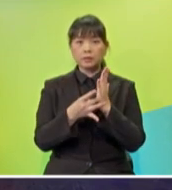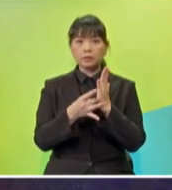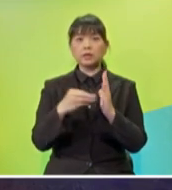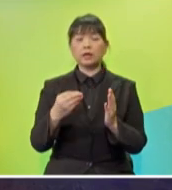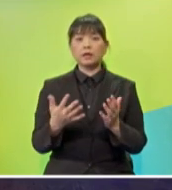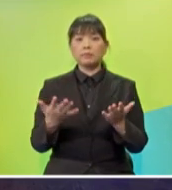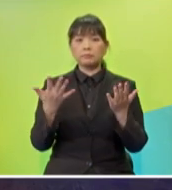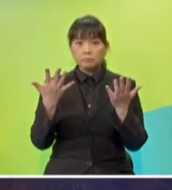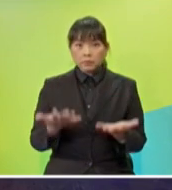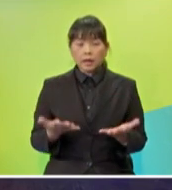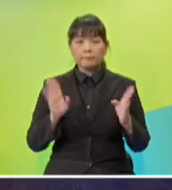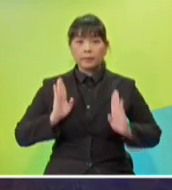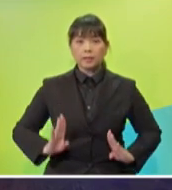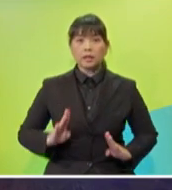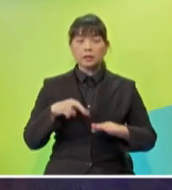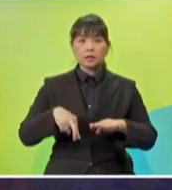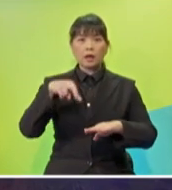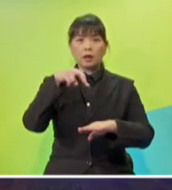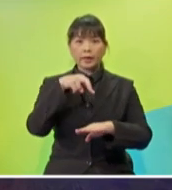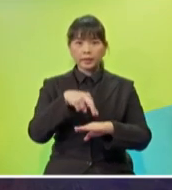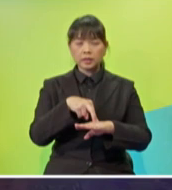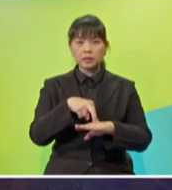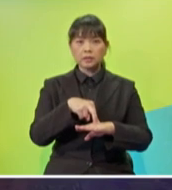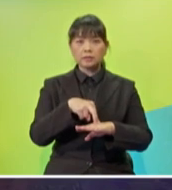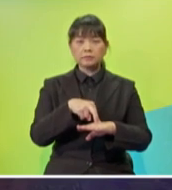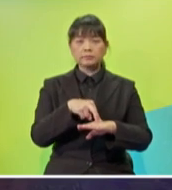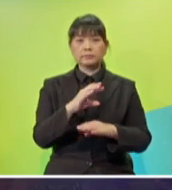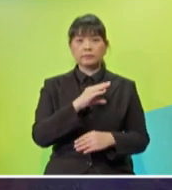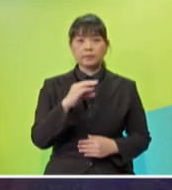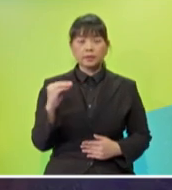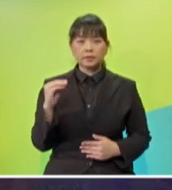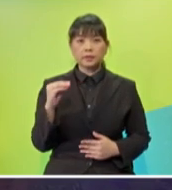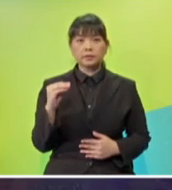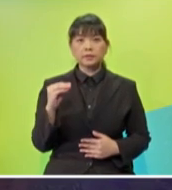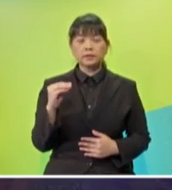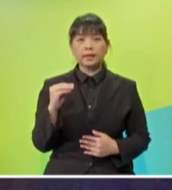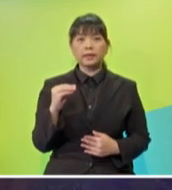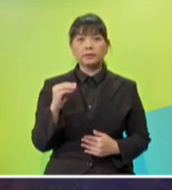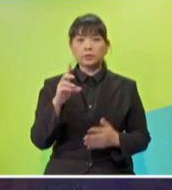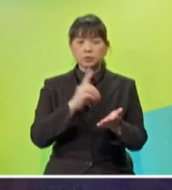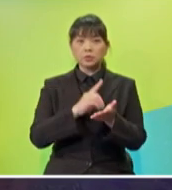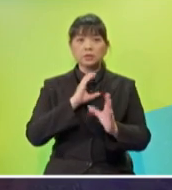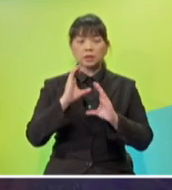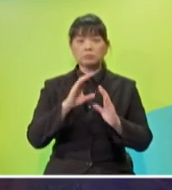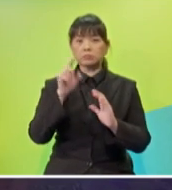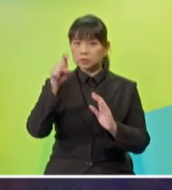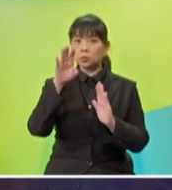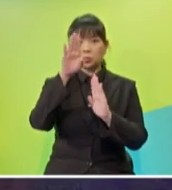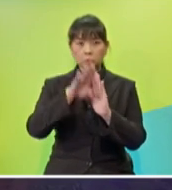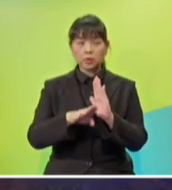saya dinasehati dokter kurangkan makan makanan berminyak dan membuat sulaman setiap hari